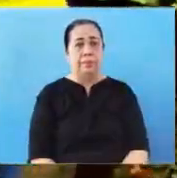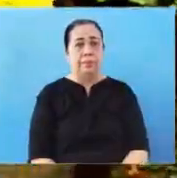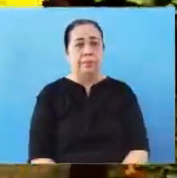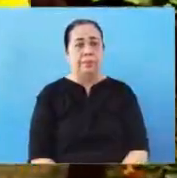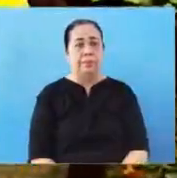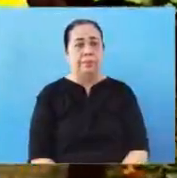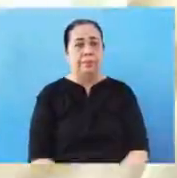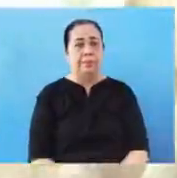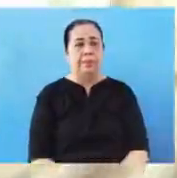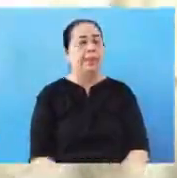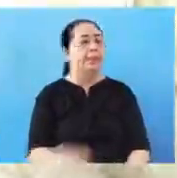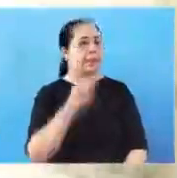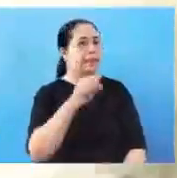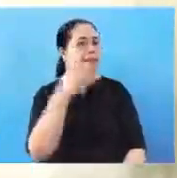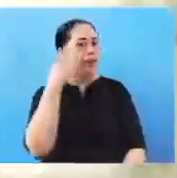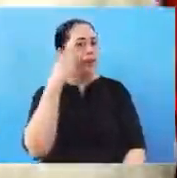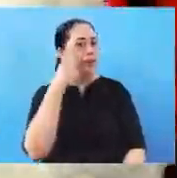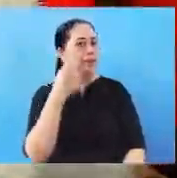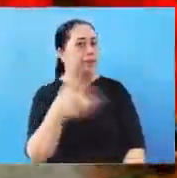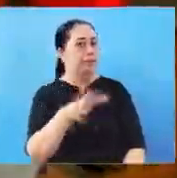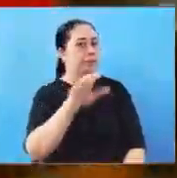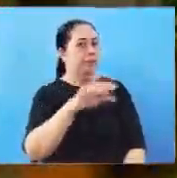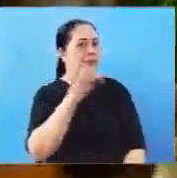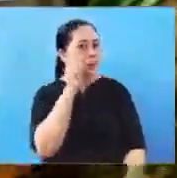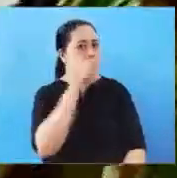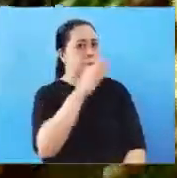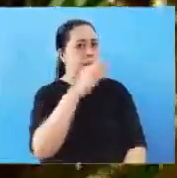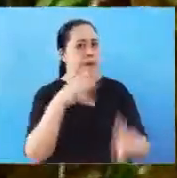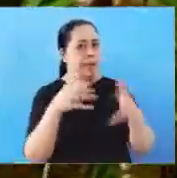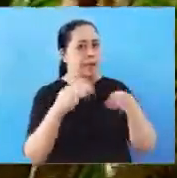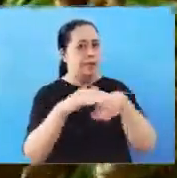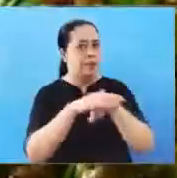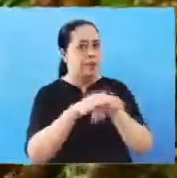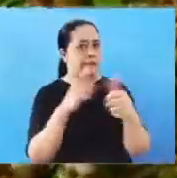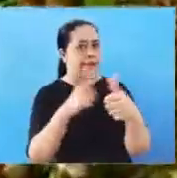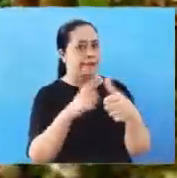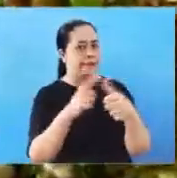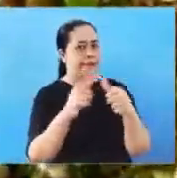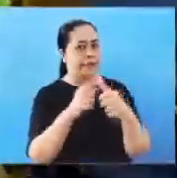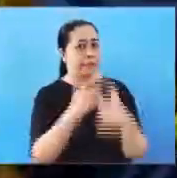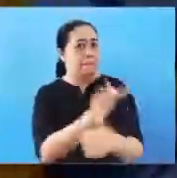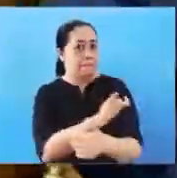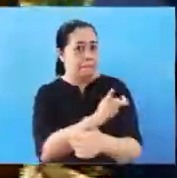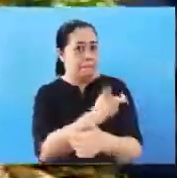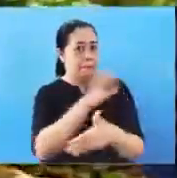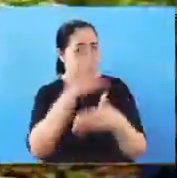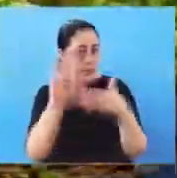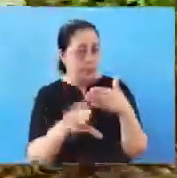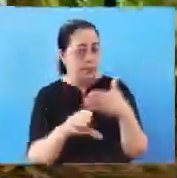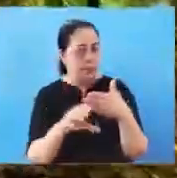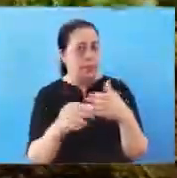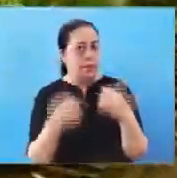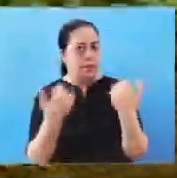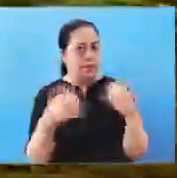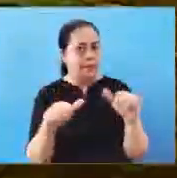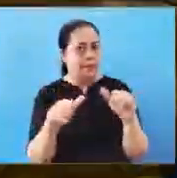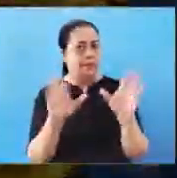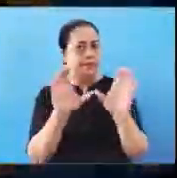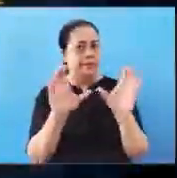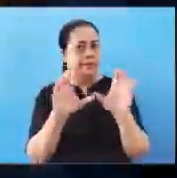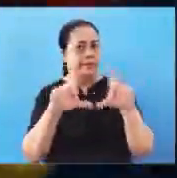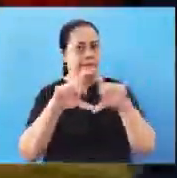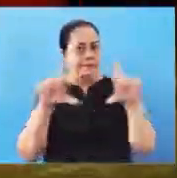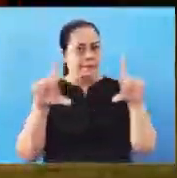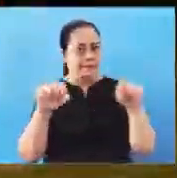Yes, Paolo, sa mga senior citizen, papayagan po silang pumasok. Una, pag bakunado, ay ang kailangan pa rin po ay vaccination card. Pero pag hindi